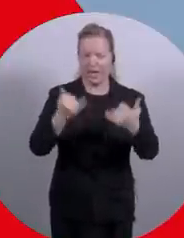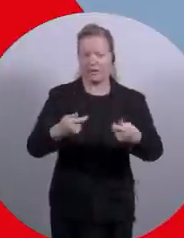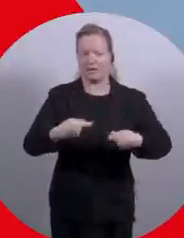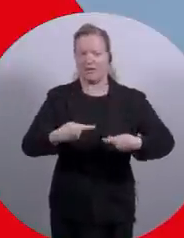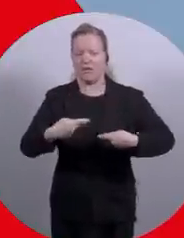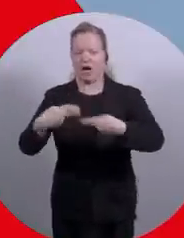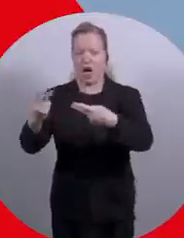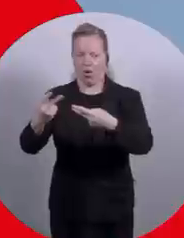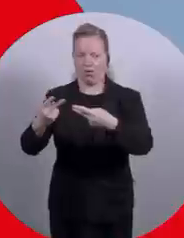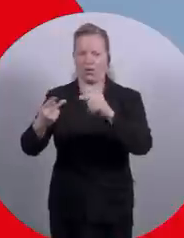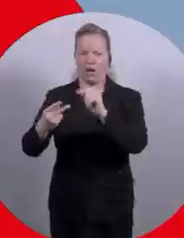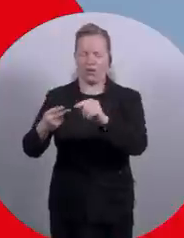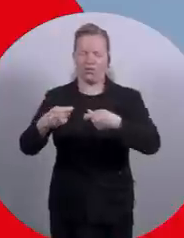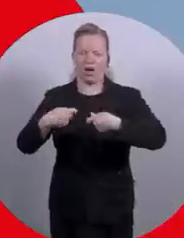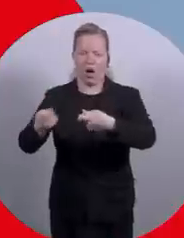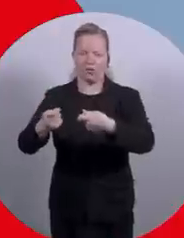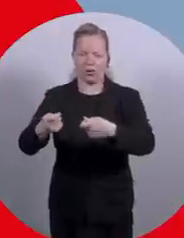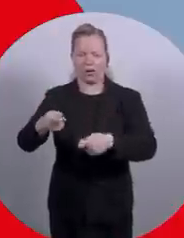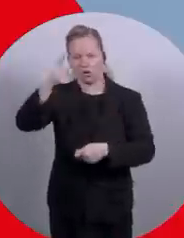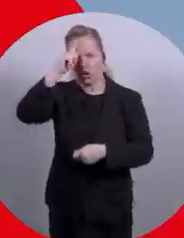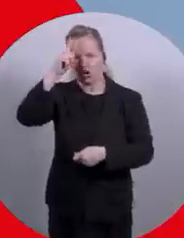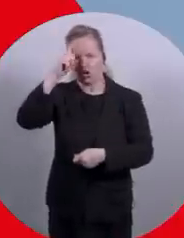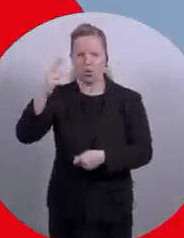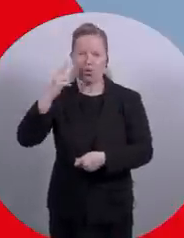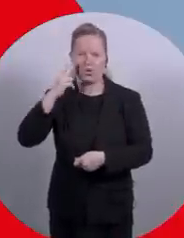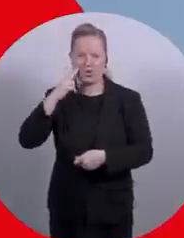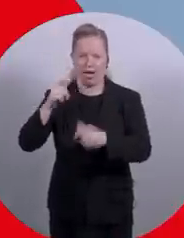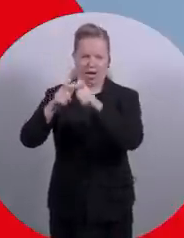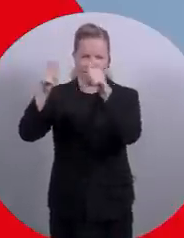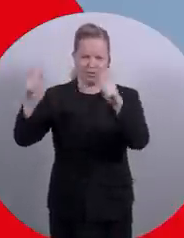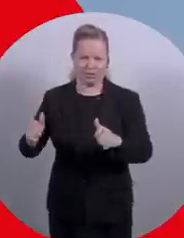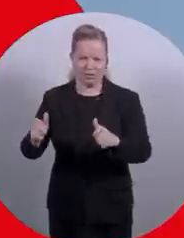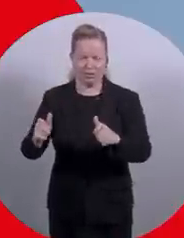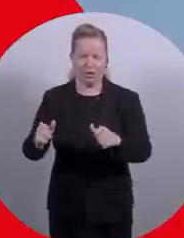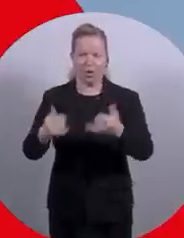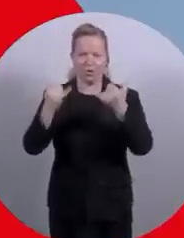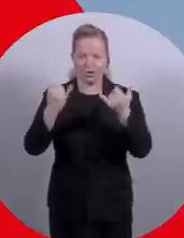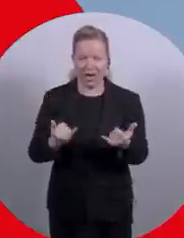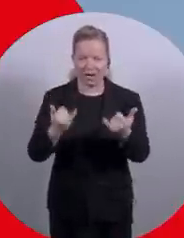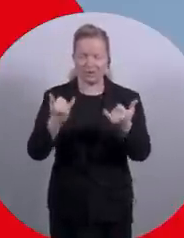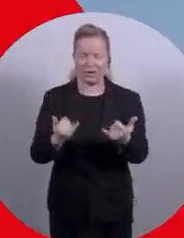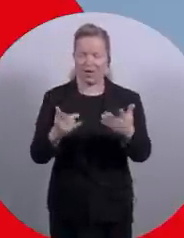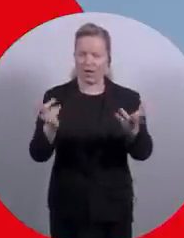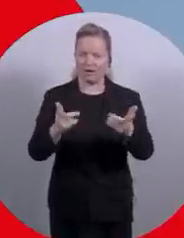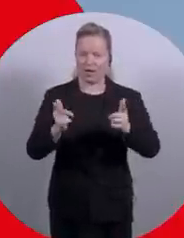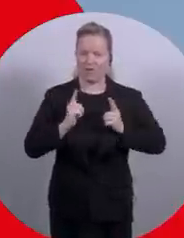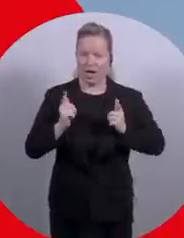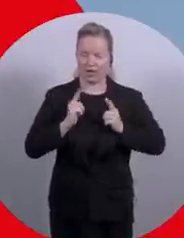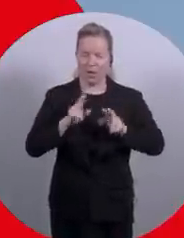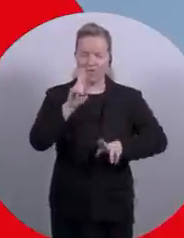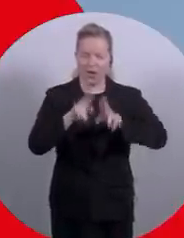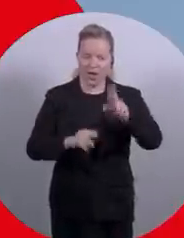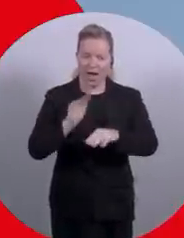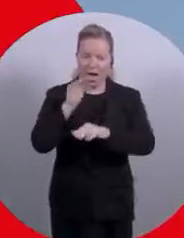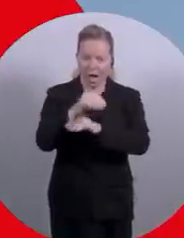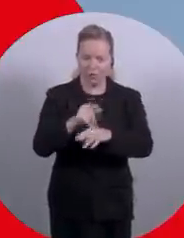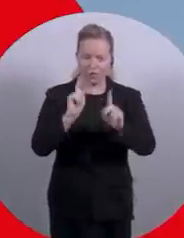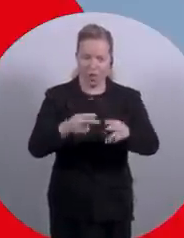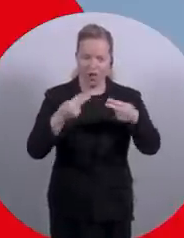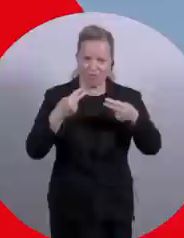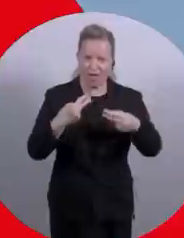Vertreter dieses Konzern kommen und sich erwarten dass das Pflegeheim fortgeführt wird sich eine